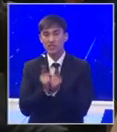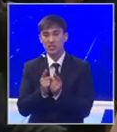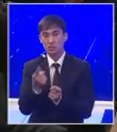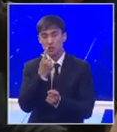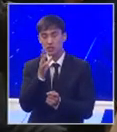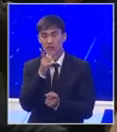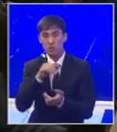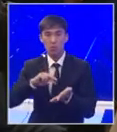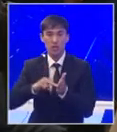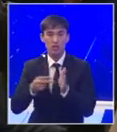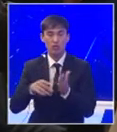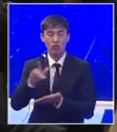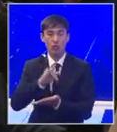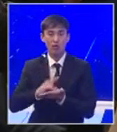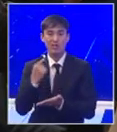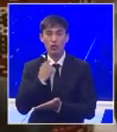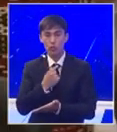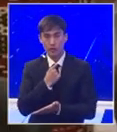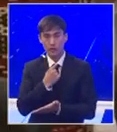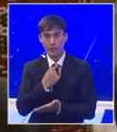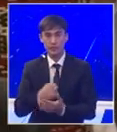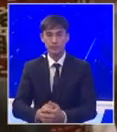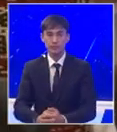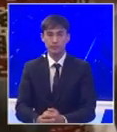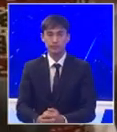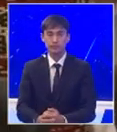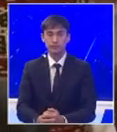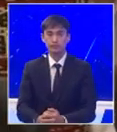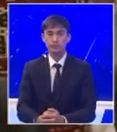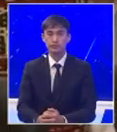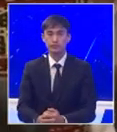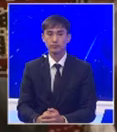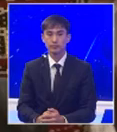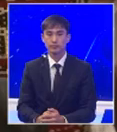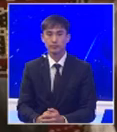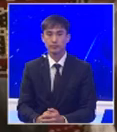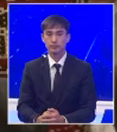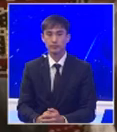ближайшее время планируется в городе Талдыкурган. Аделя Жаркенова, Ербол Атантелов, телеканал «Житсу».